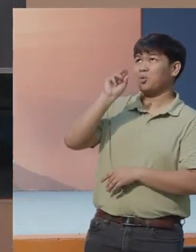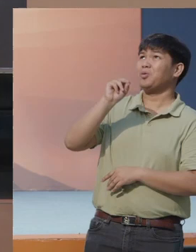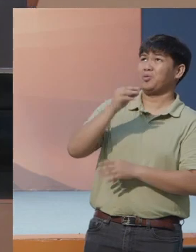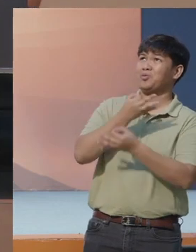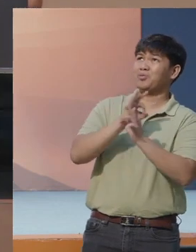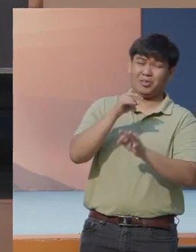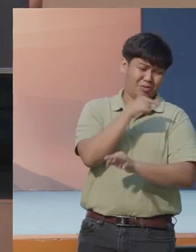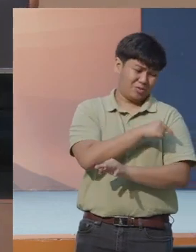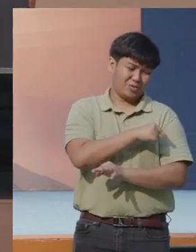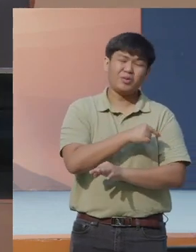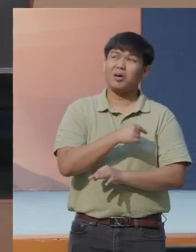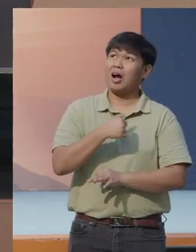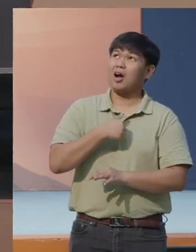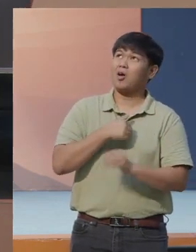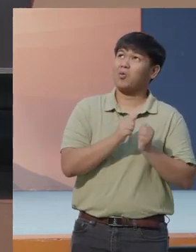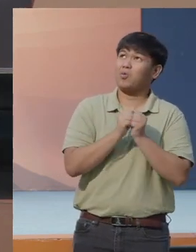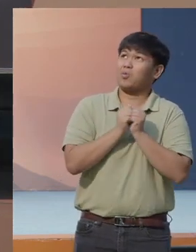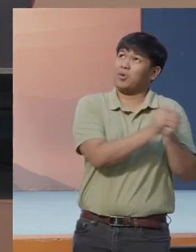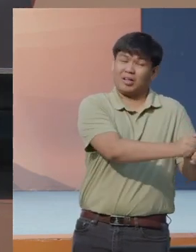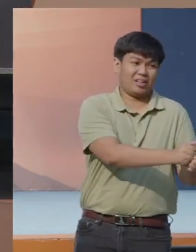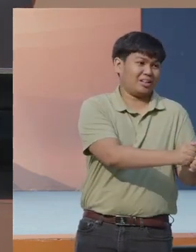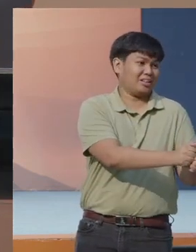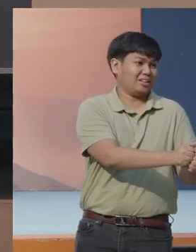Laya na to.